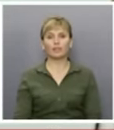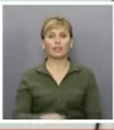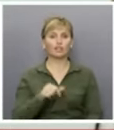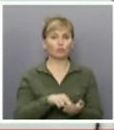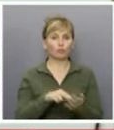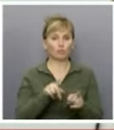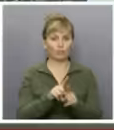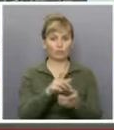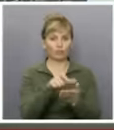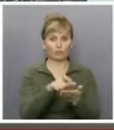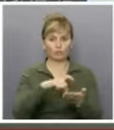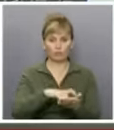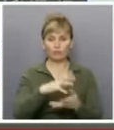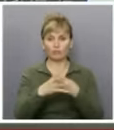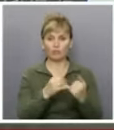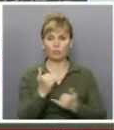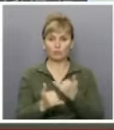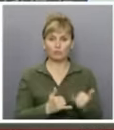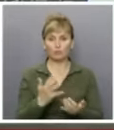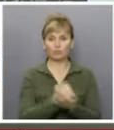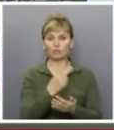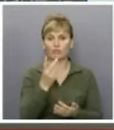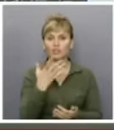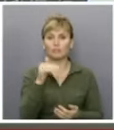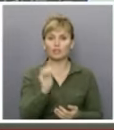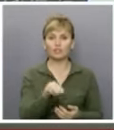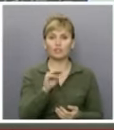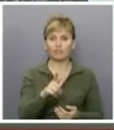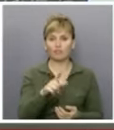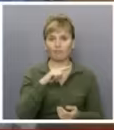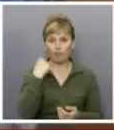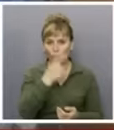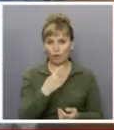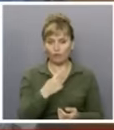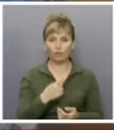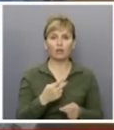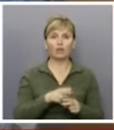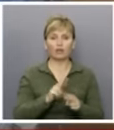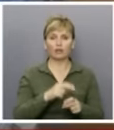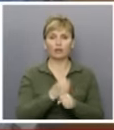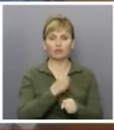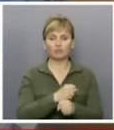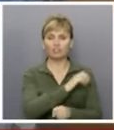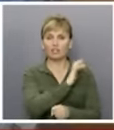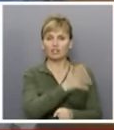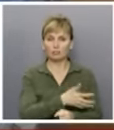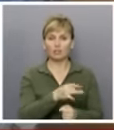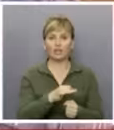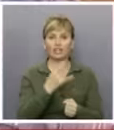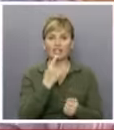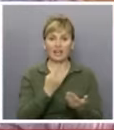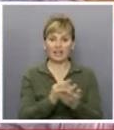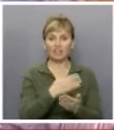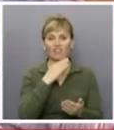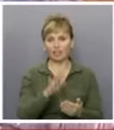Стоимость такого устройства вместе с обслуживанием составляет 25 тысяч тенге в год. Девайс разрабатывали в Санкт-Петербурге, зарядки, по словам